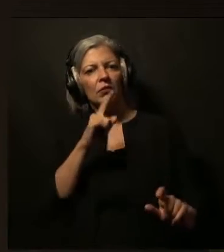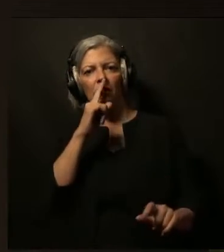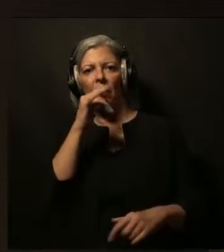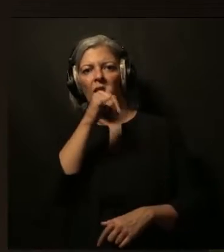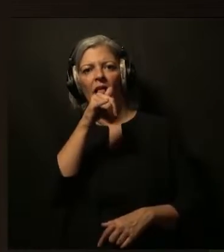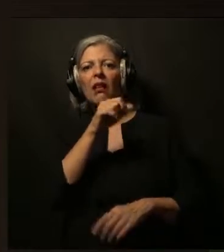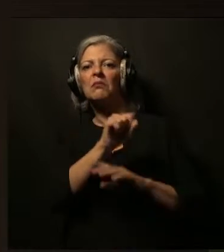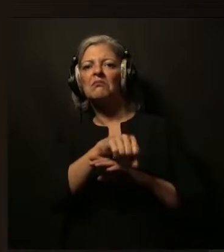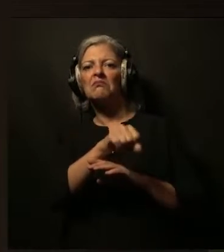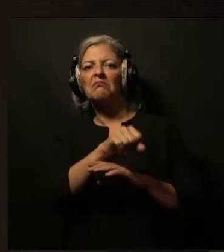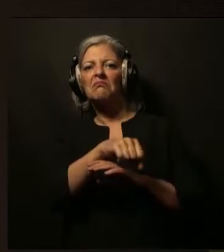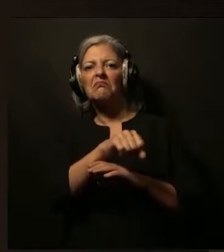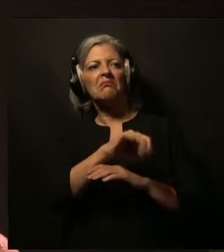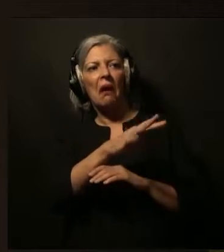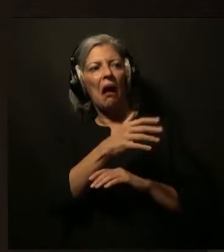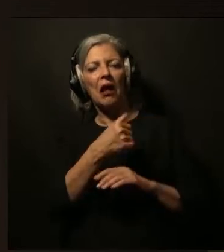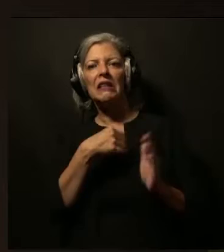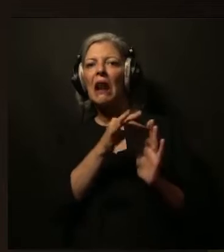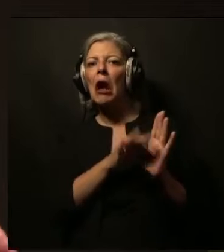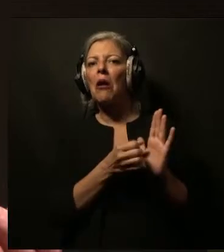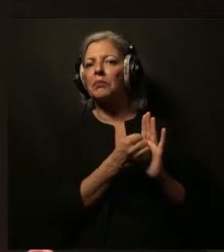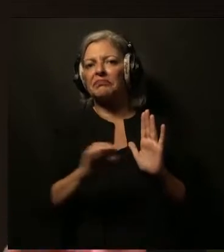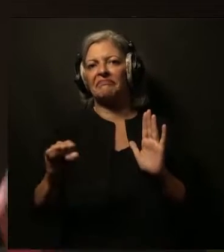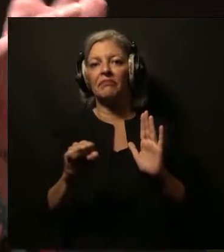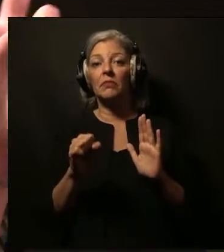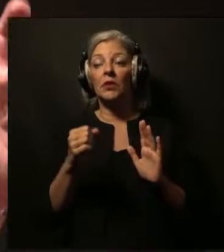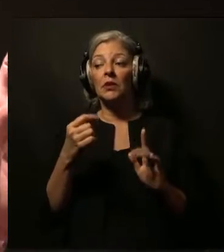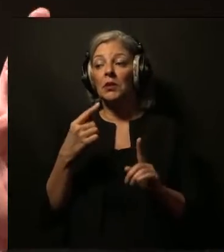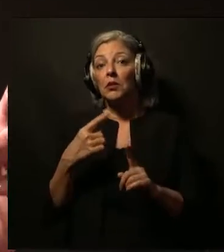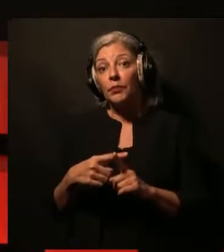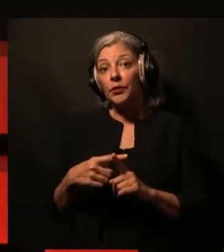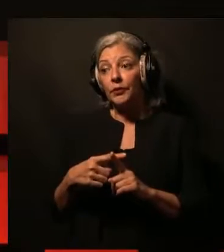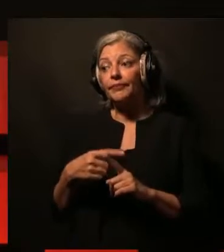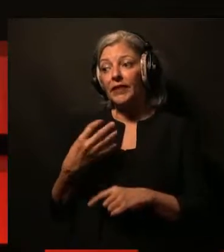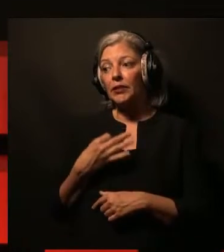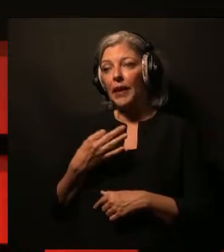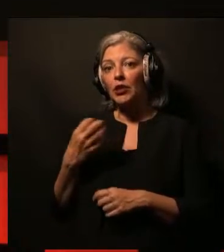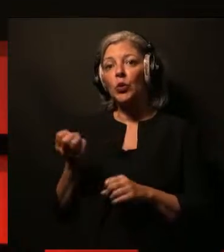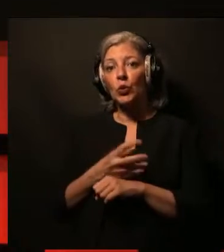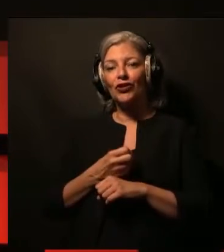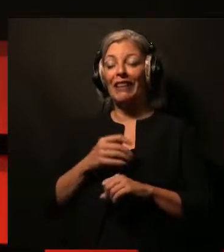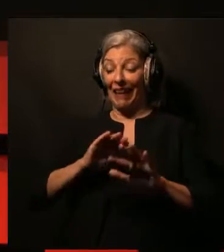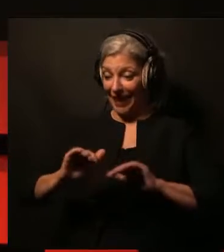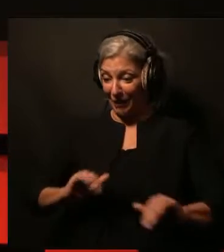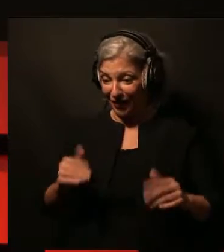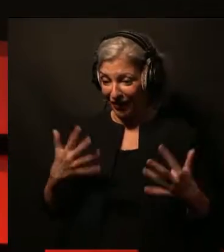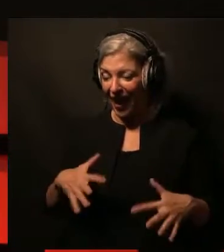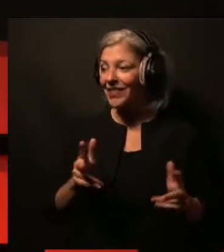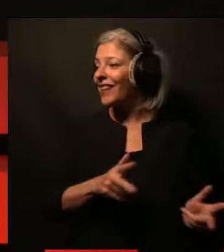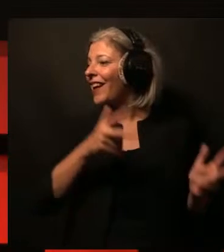fanno e un po' perché tanto i rifiuti tanto li mischiano tutti